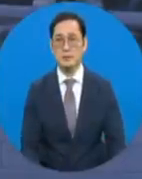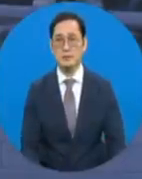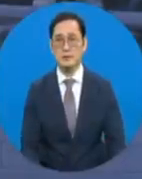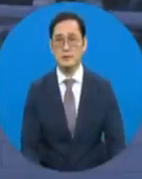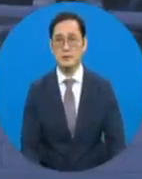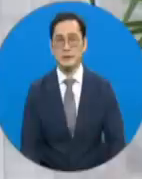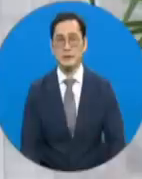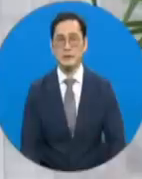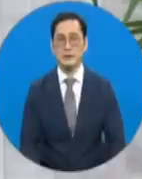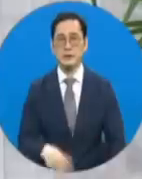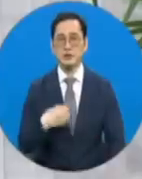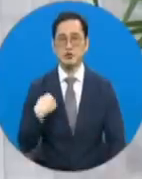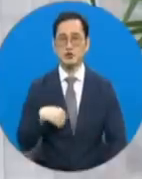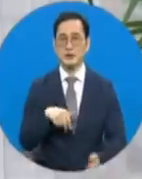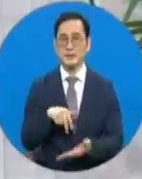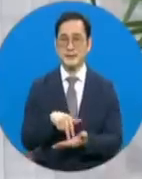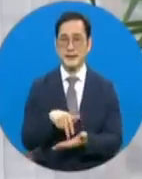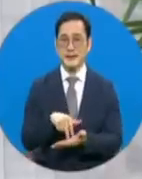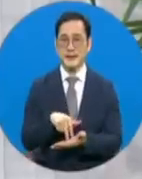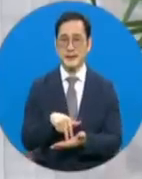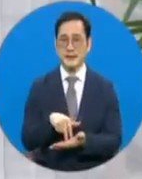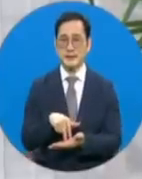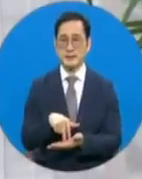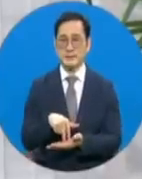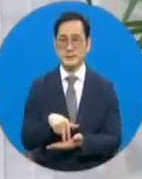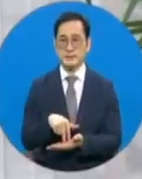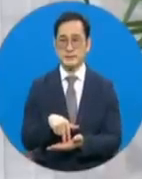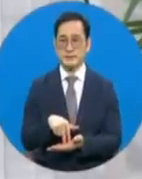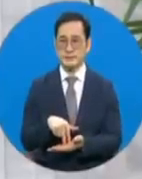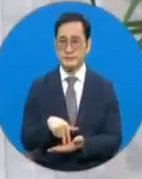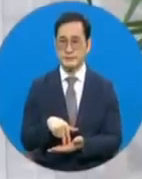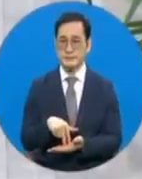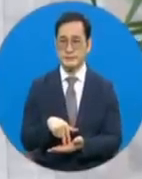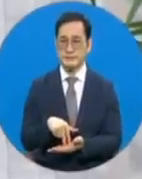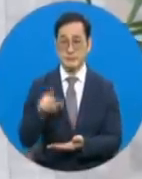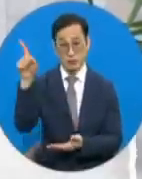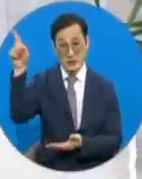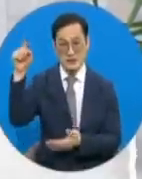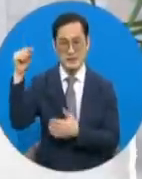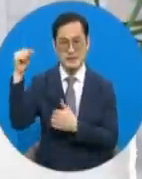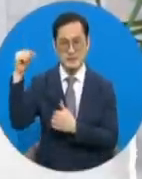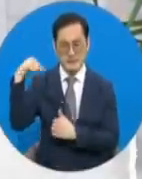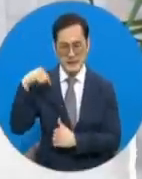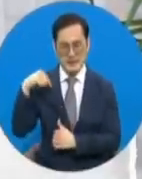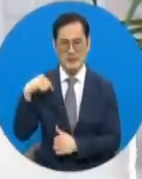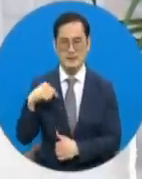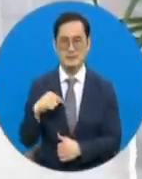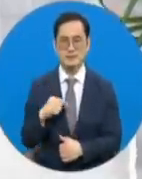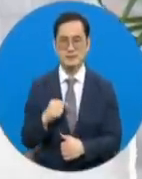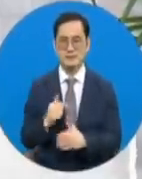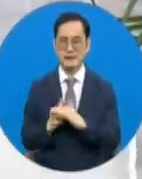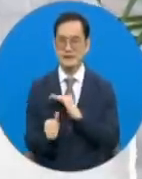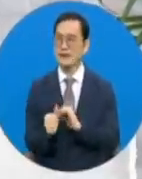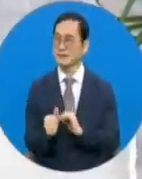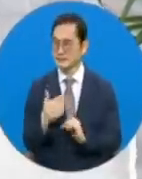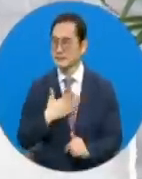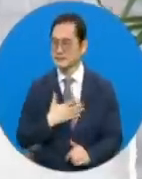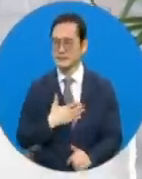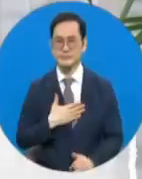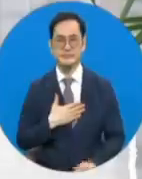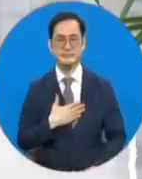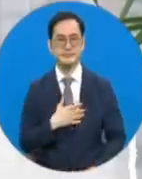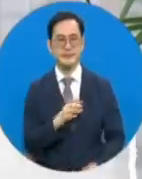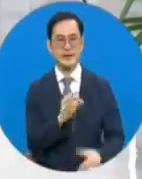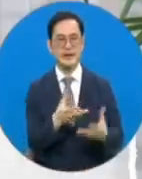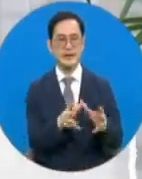했겠죠. 중국 입장에서는 이렇게 해라라고 이야기를 했겠죠. 대사한테. 그래서 대사가 그럼 본인도 자신 있게 야당